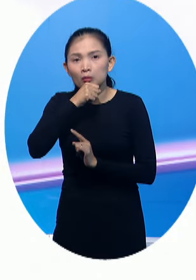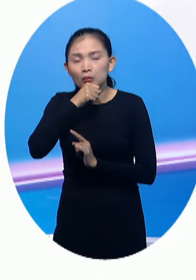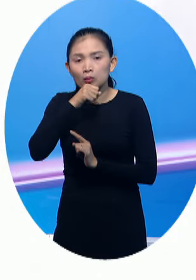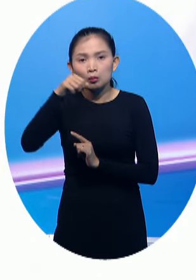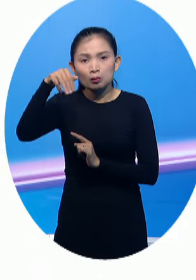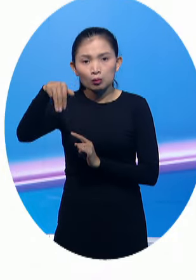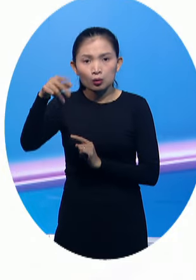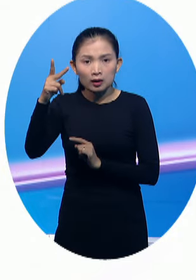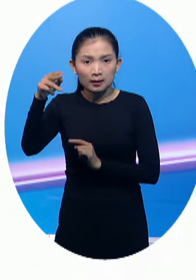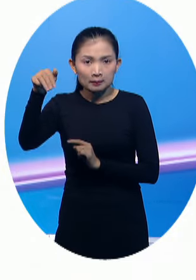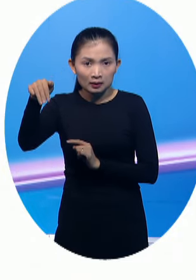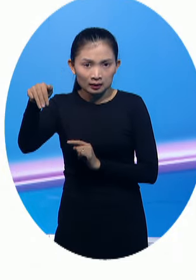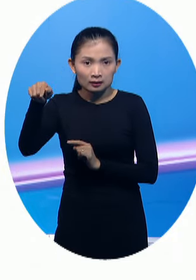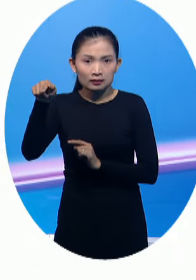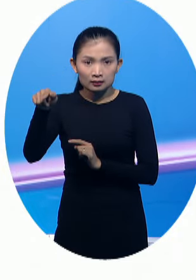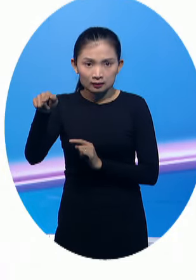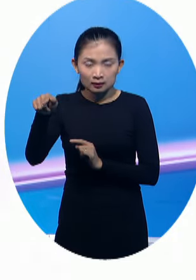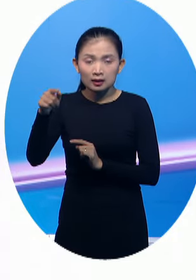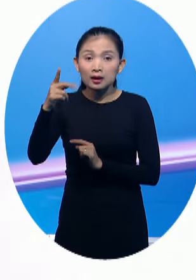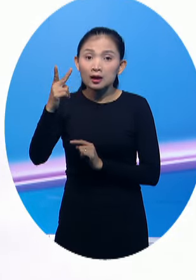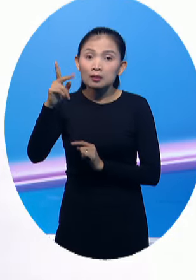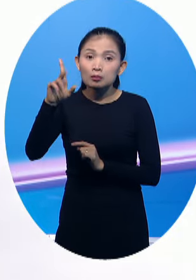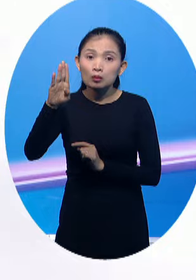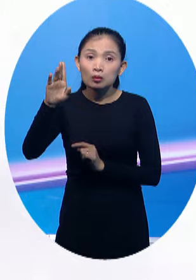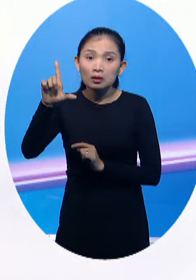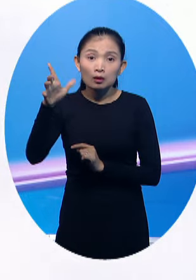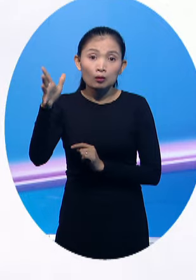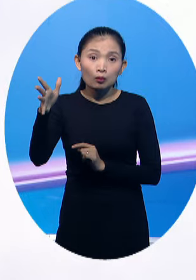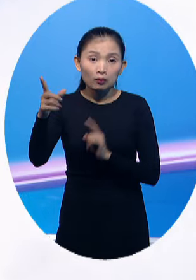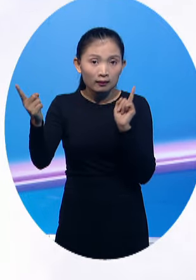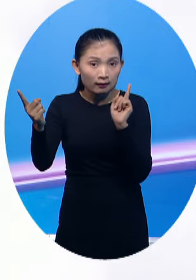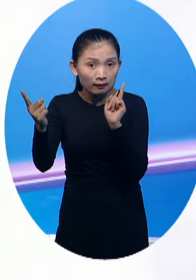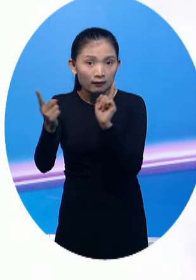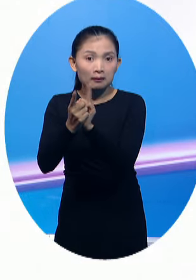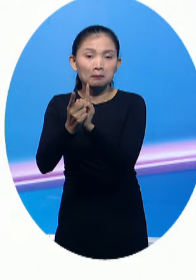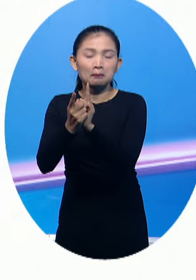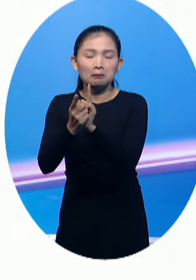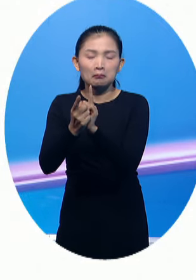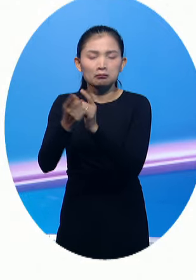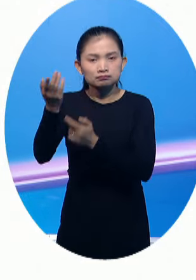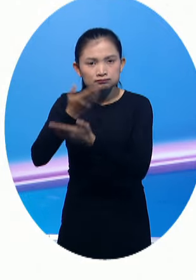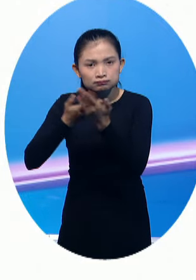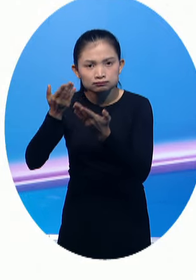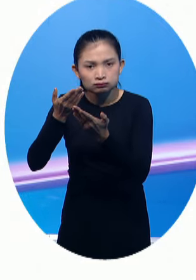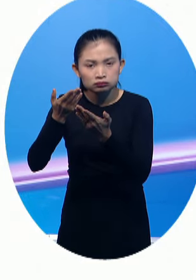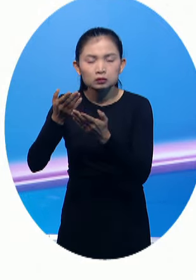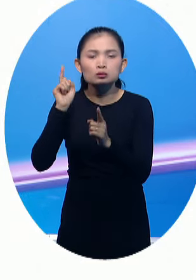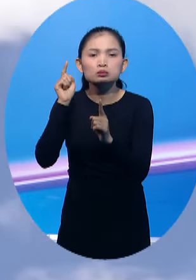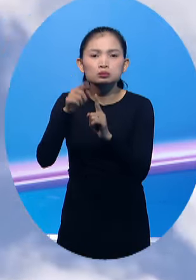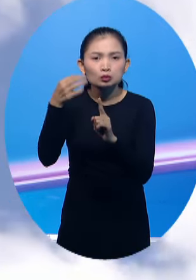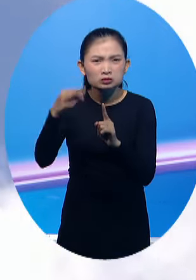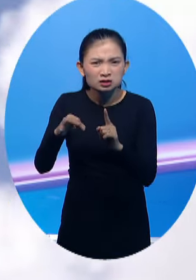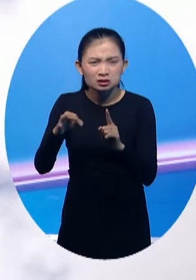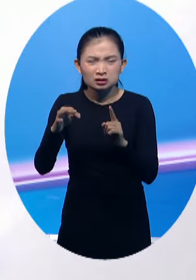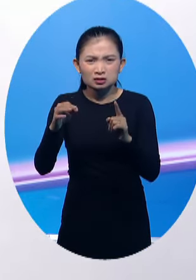chính trị của hezbollah cùng với nhiều chính trị gia li bă khác cuộc họp tập trung vào việc giảm căng thẳng ở miền Nam Liban kể từ khi